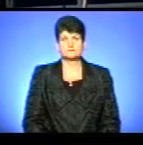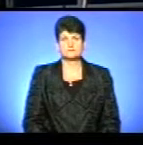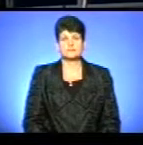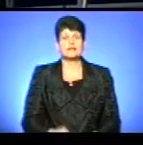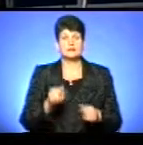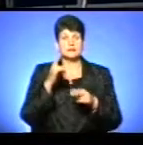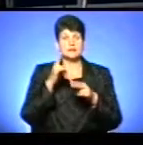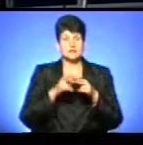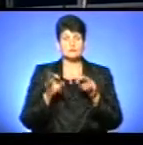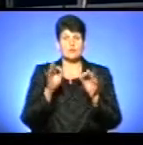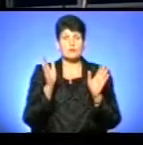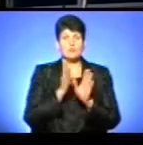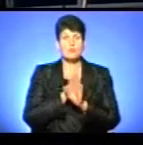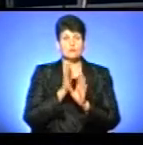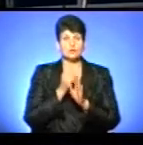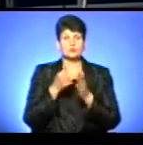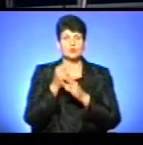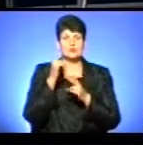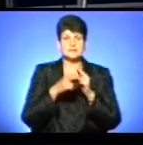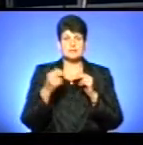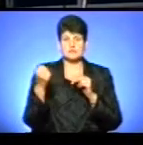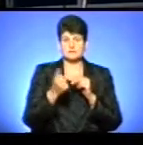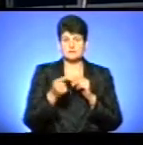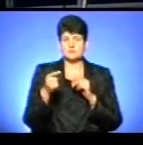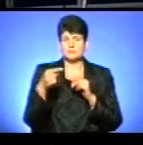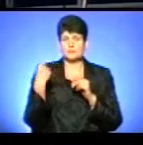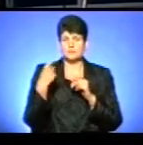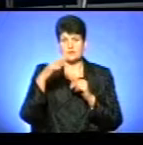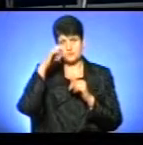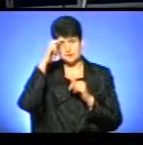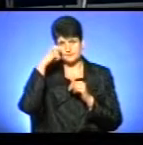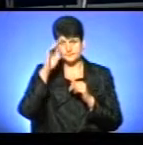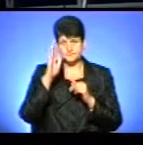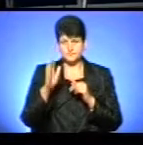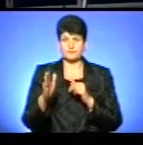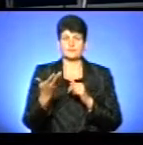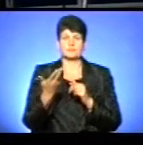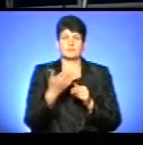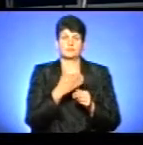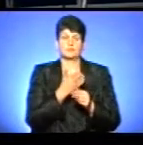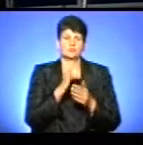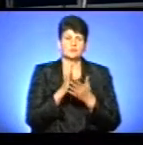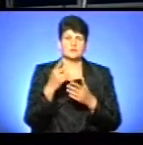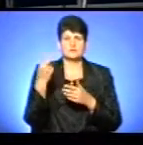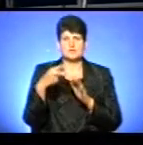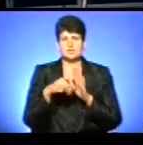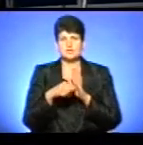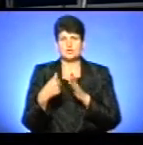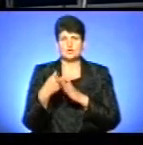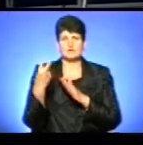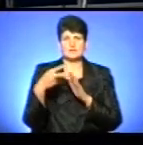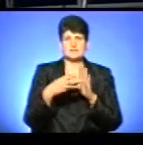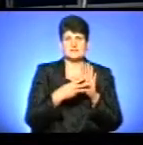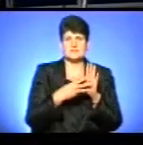І на завершення про погоду. До кінця тижня на Тернопільщині протримується спека. Позначки термометра коливатимуться від 26 до